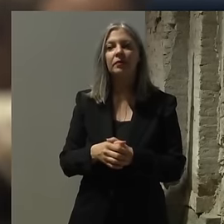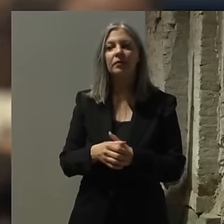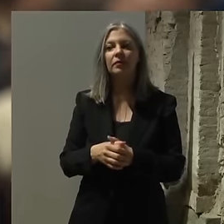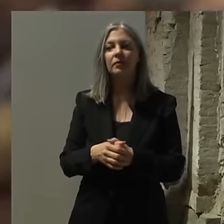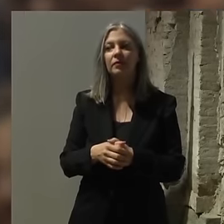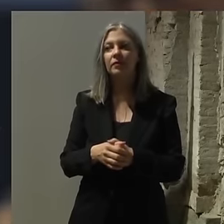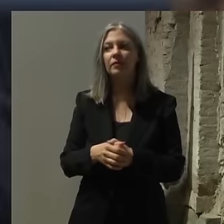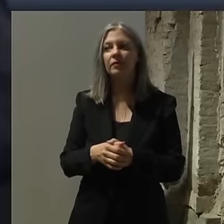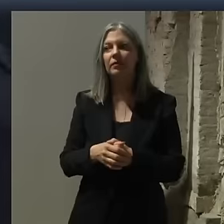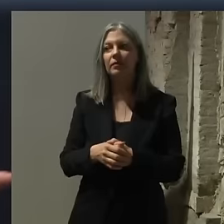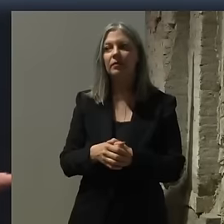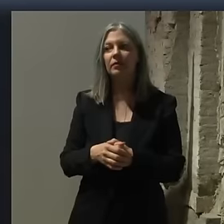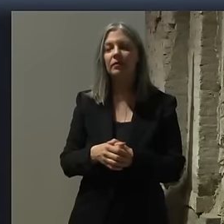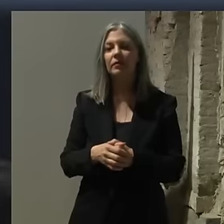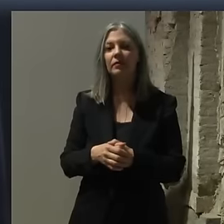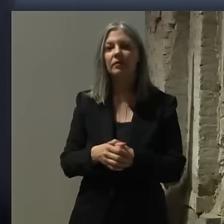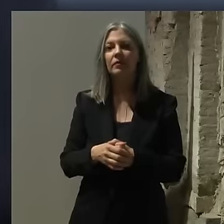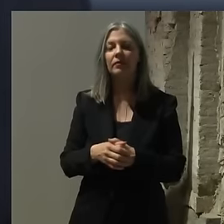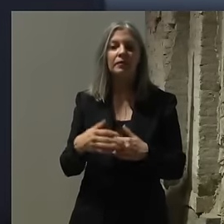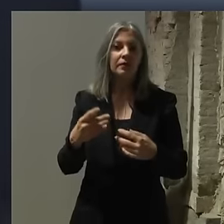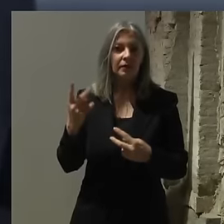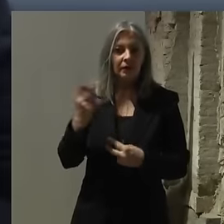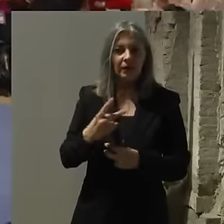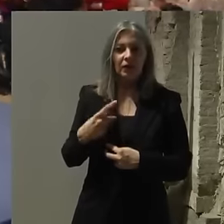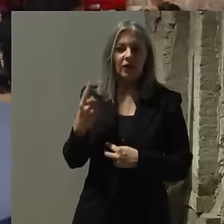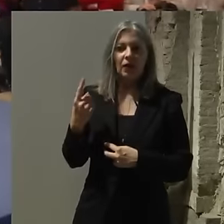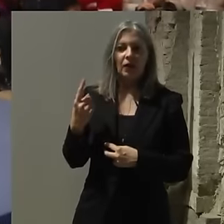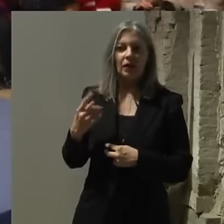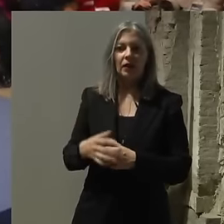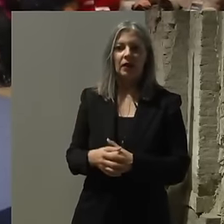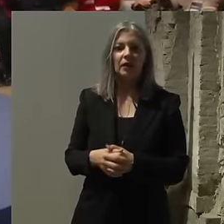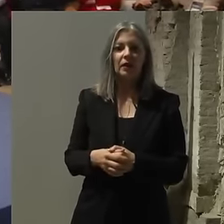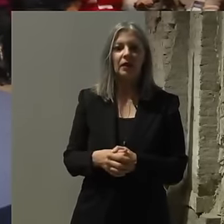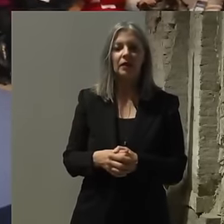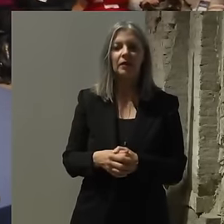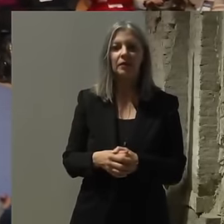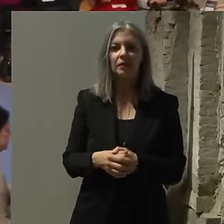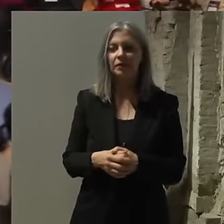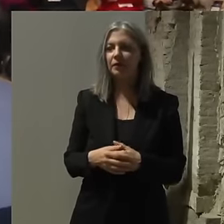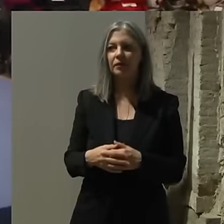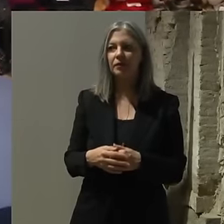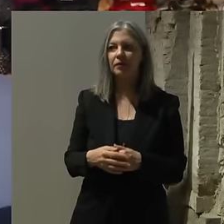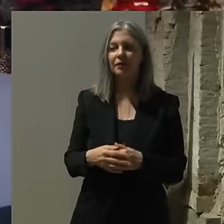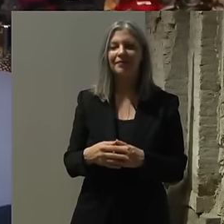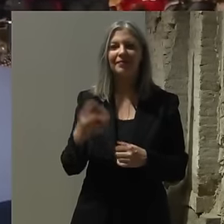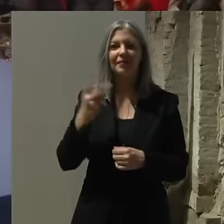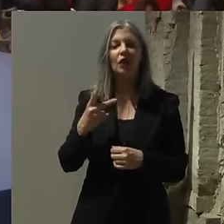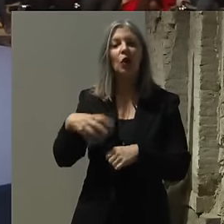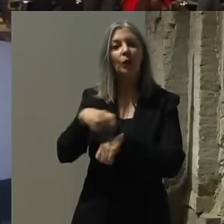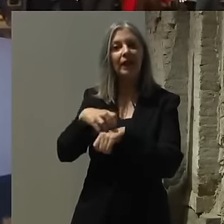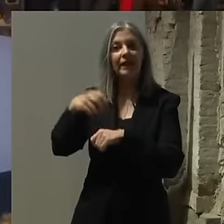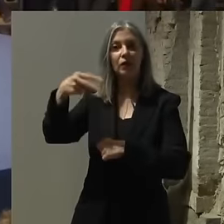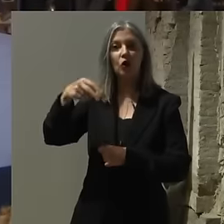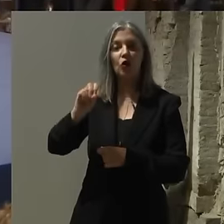Aspetta, buona, ora c'era una che non era proprio contentissima di Nordio, vabbè. Invece, siccome il ministro Nordio non